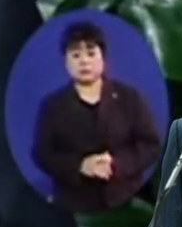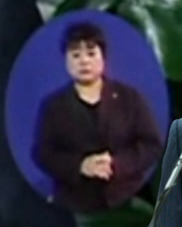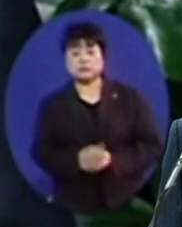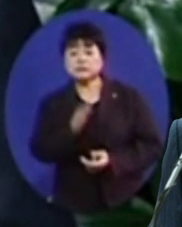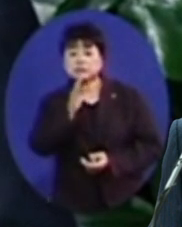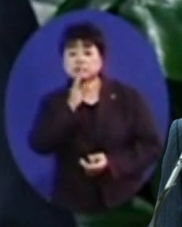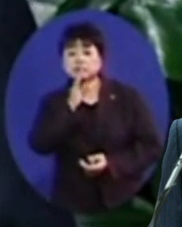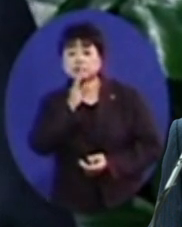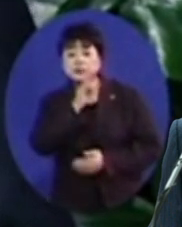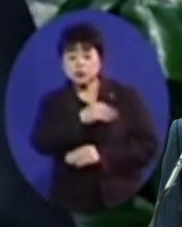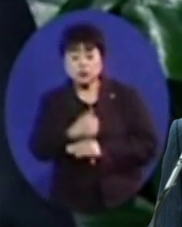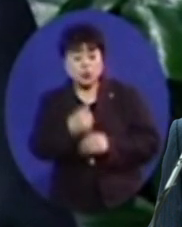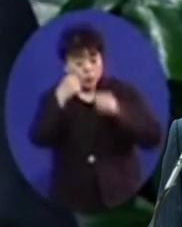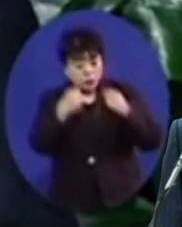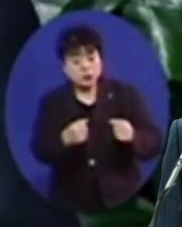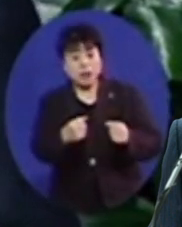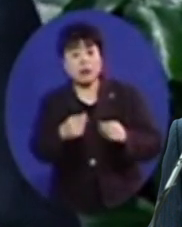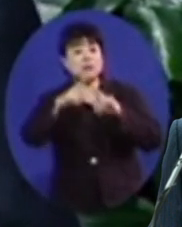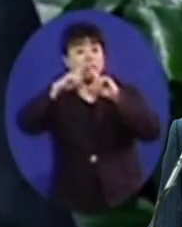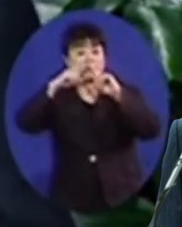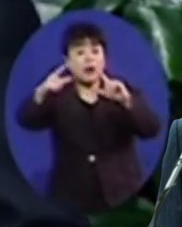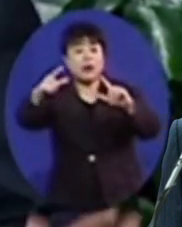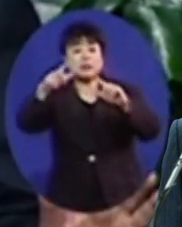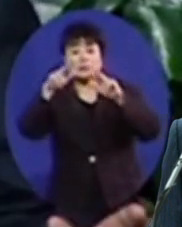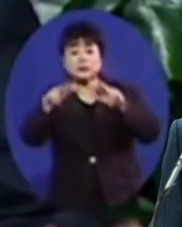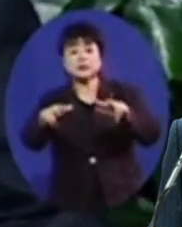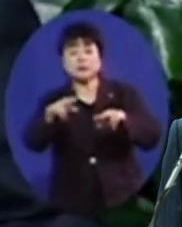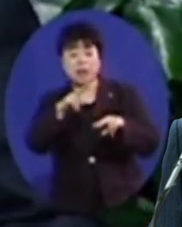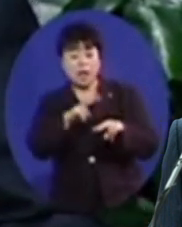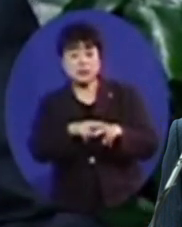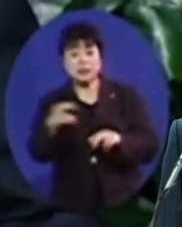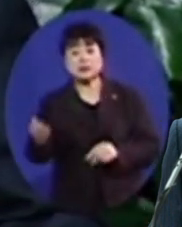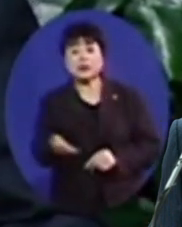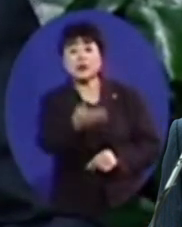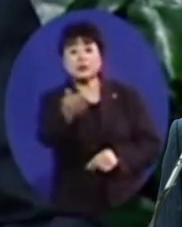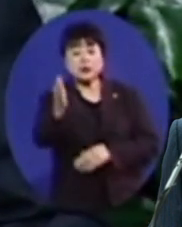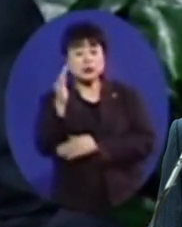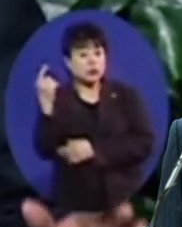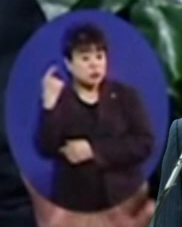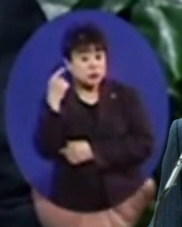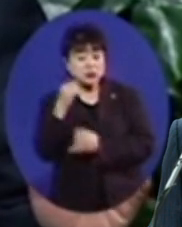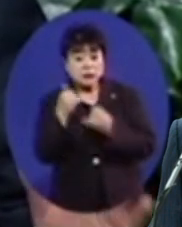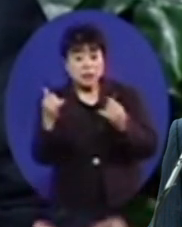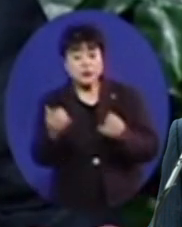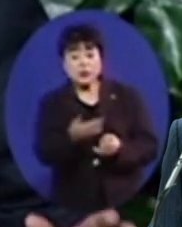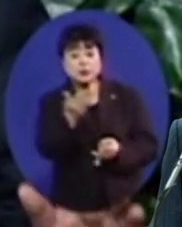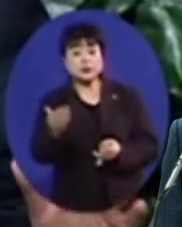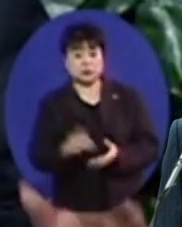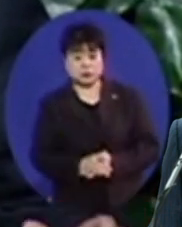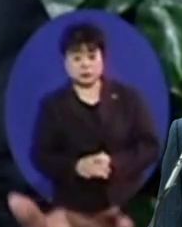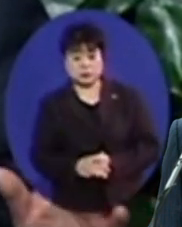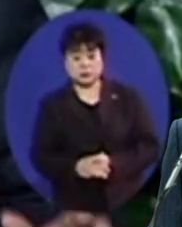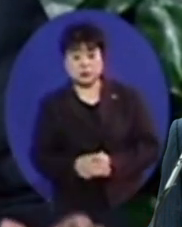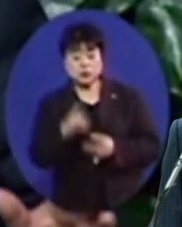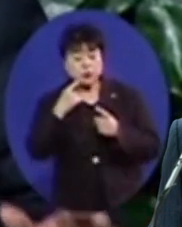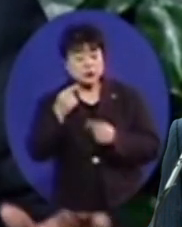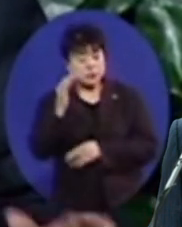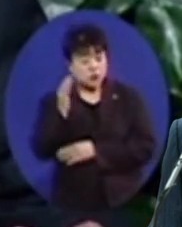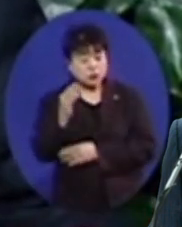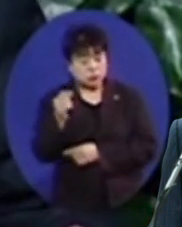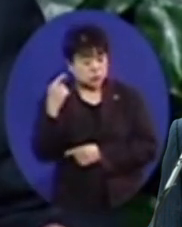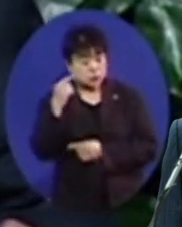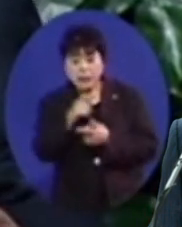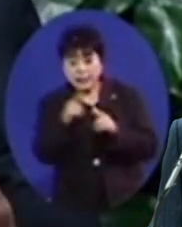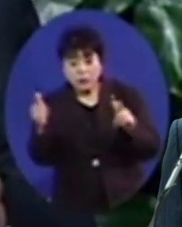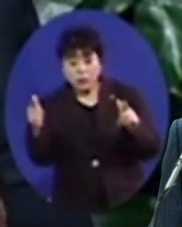그리스도께서 사신 것이라. 지금 여기 앉아 여러분 저희 설교를 듣고 있지만 여러분이 저희 설교를 여러분이 듣고 있는 것이